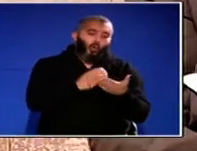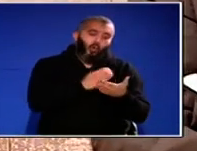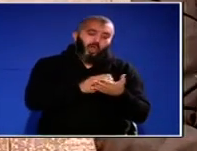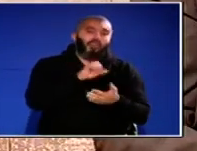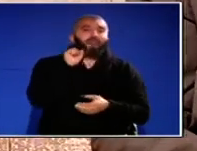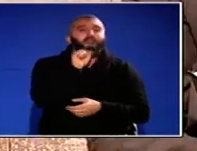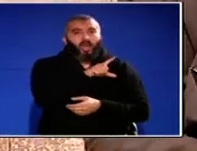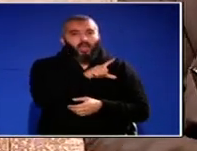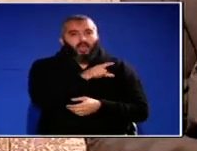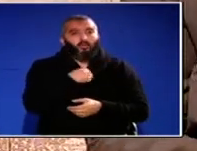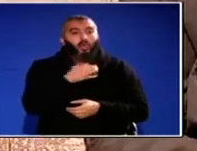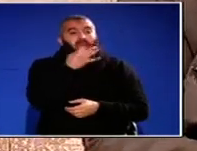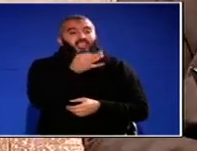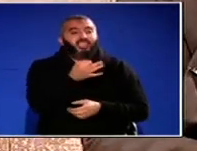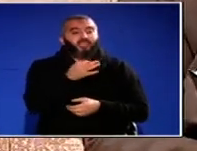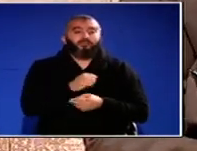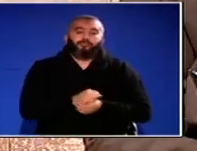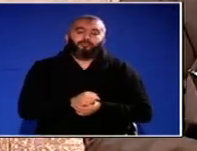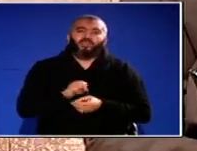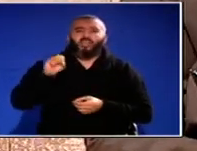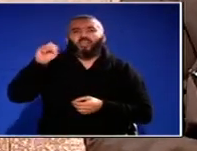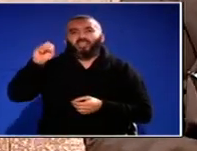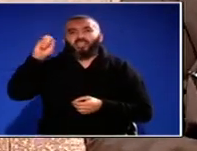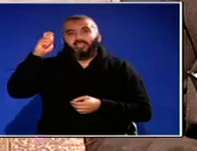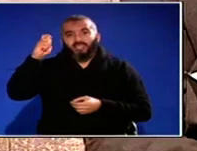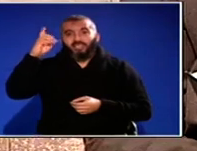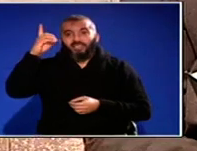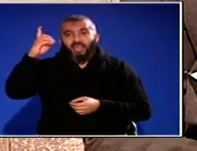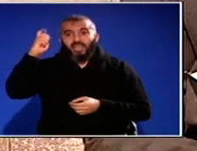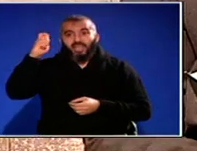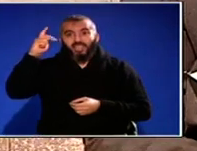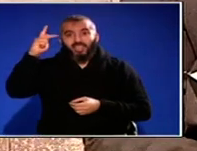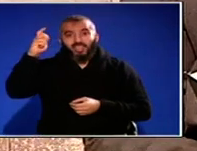الله العظيم، وجاء واحد من إخوة قال له ما تقولش صدق الله العظيم.